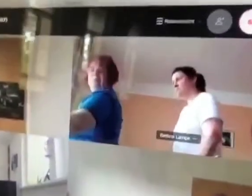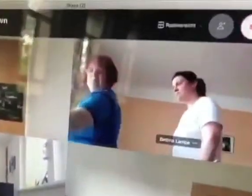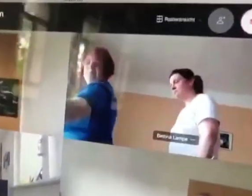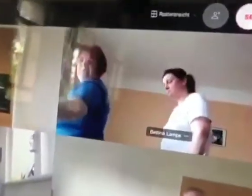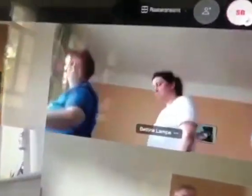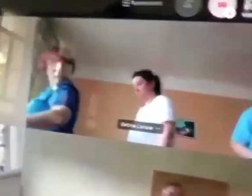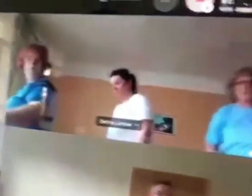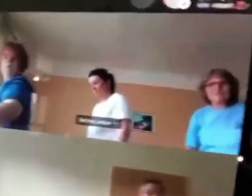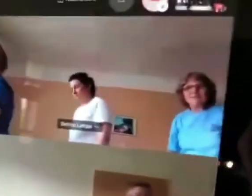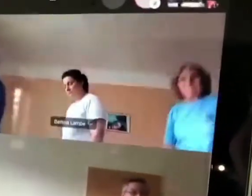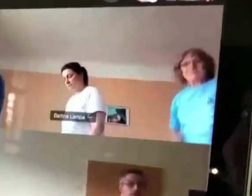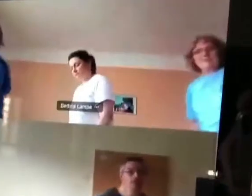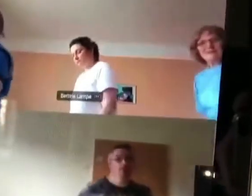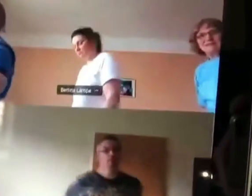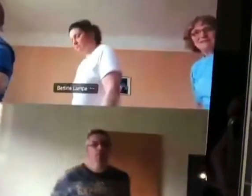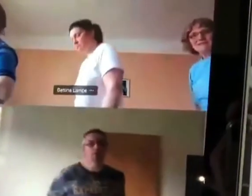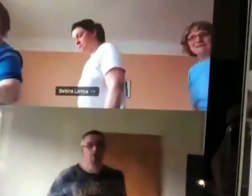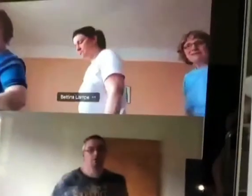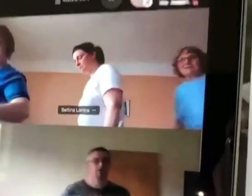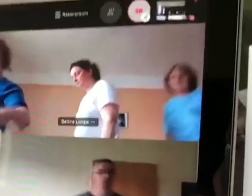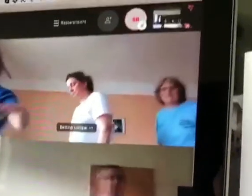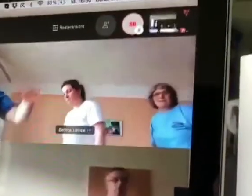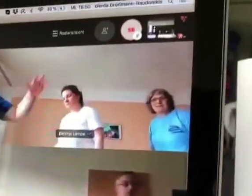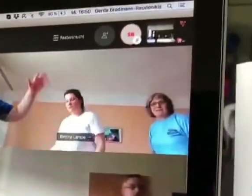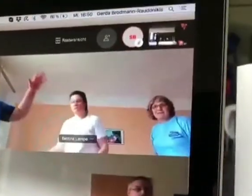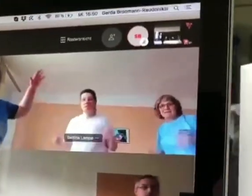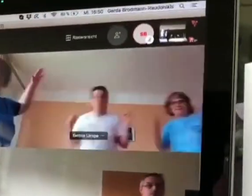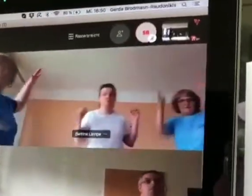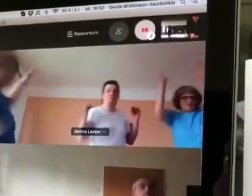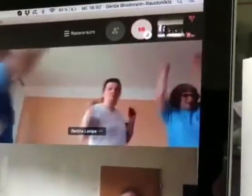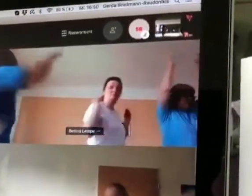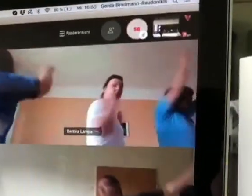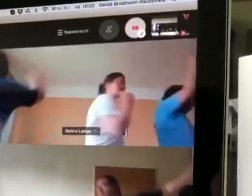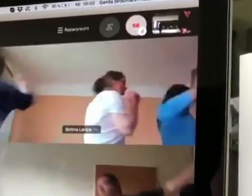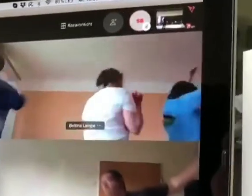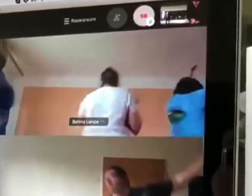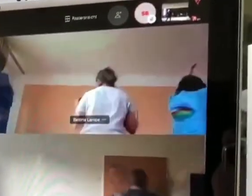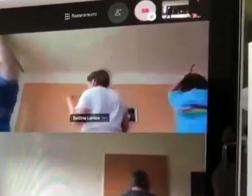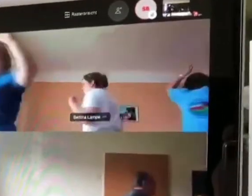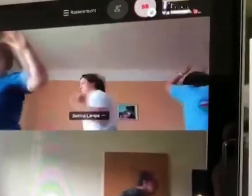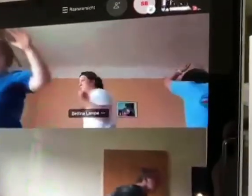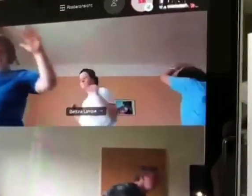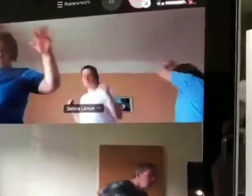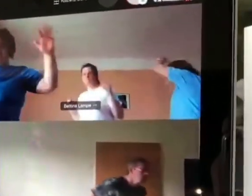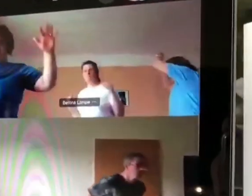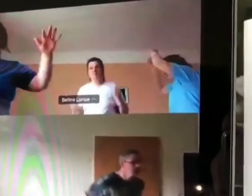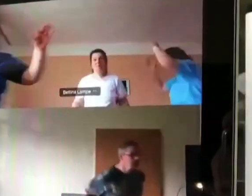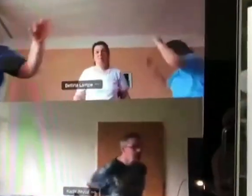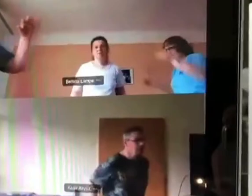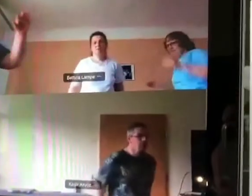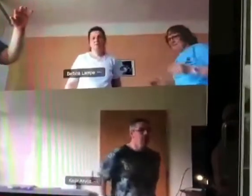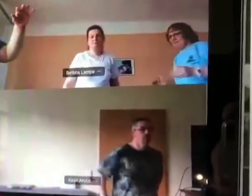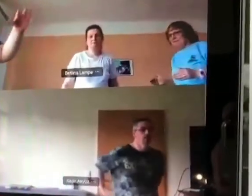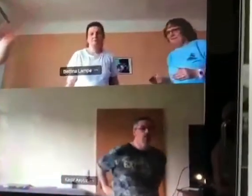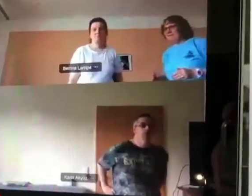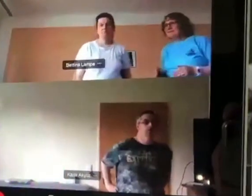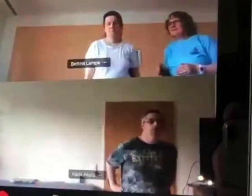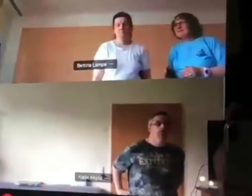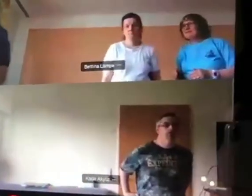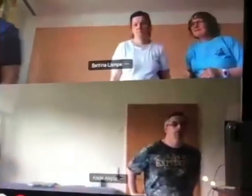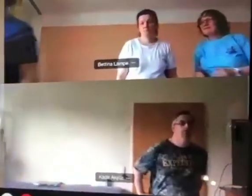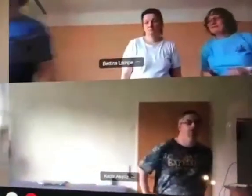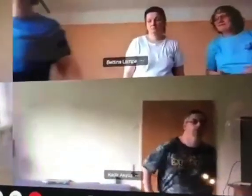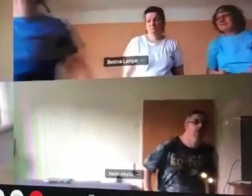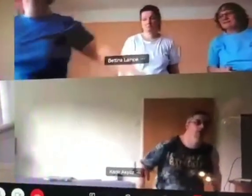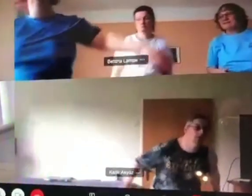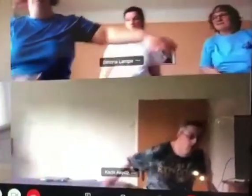Schritte. Eine Drehung und bleiben breitbeinig, Oberkörper tief und